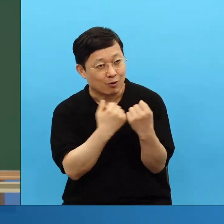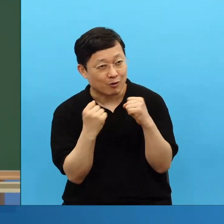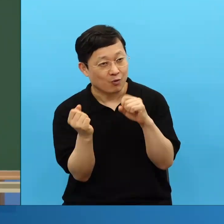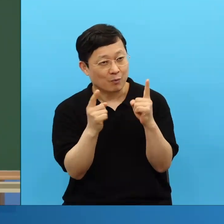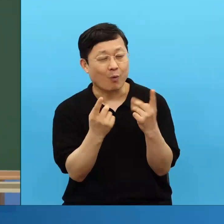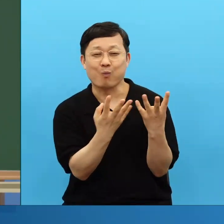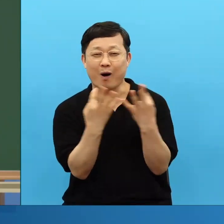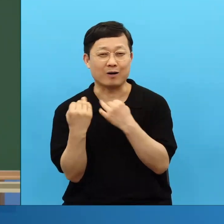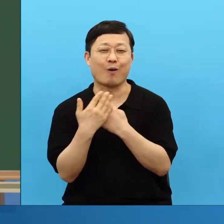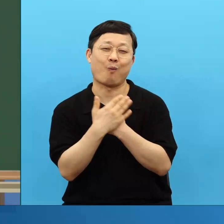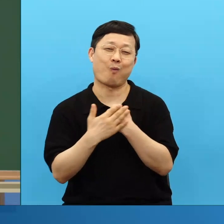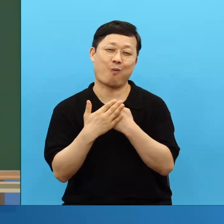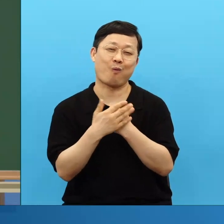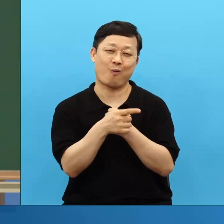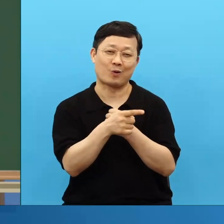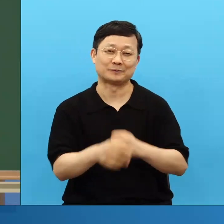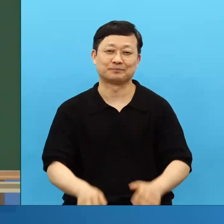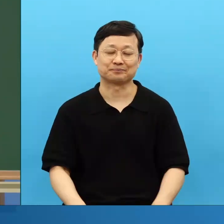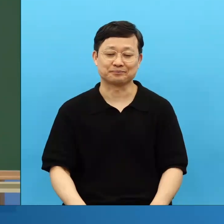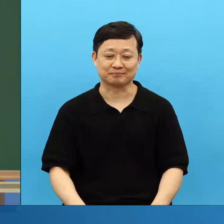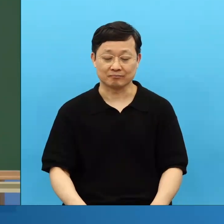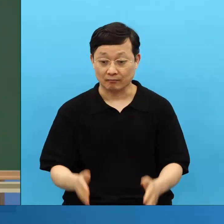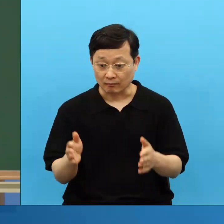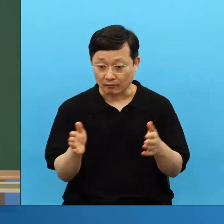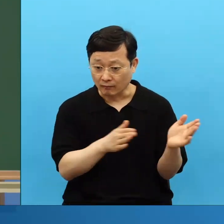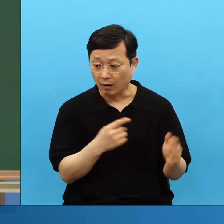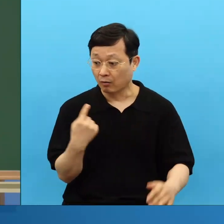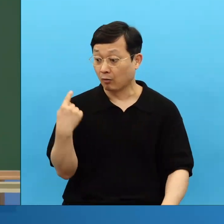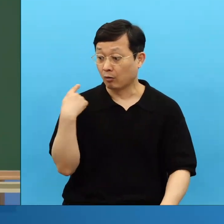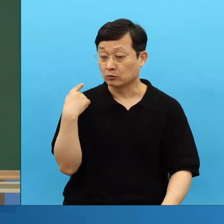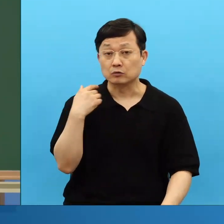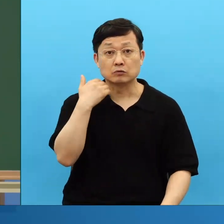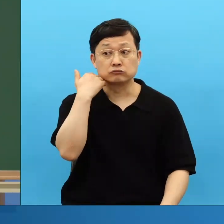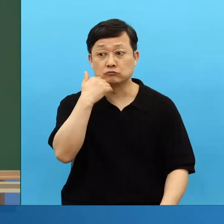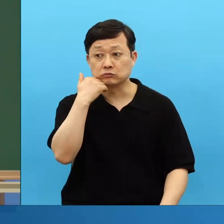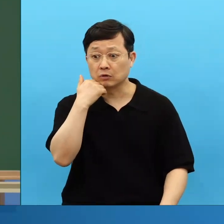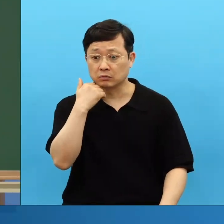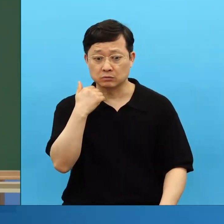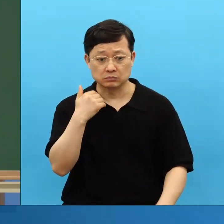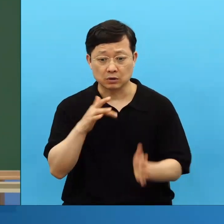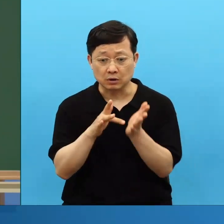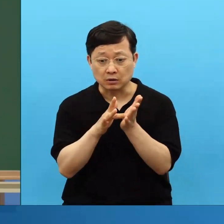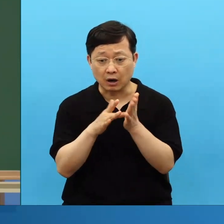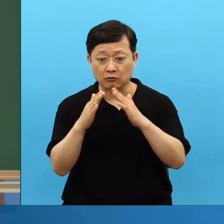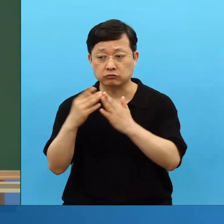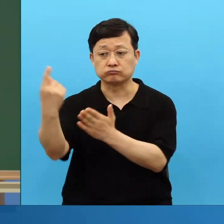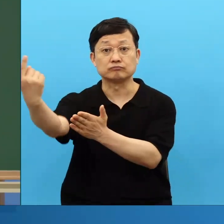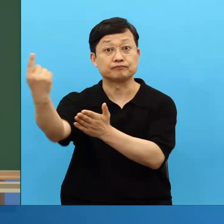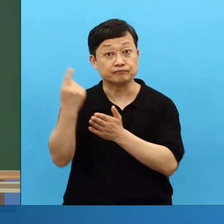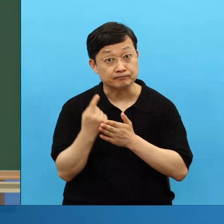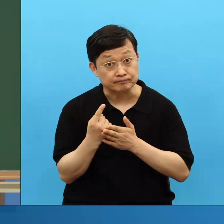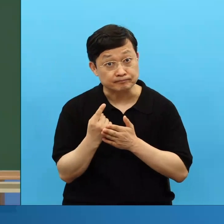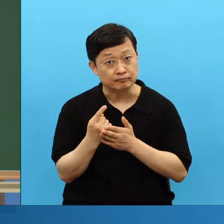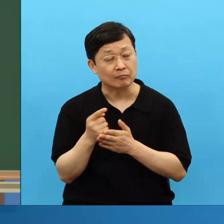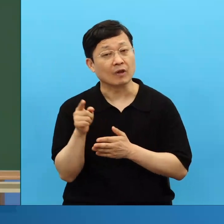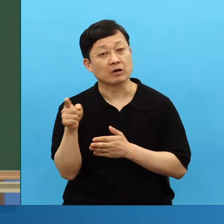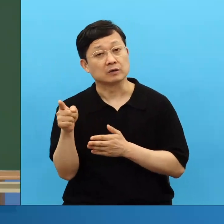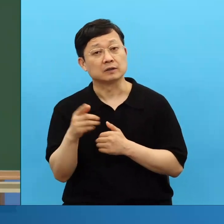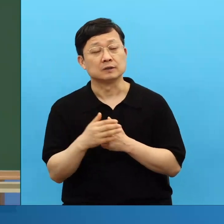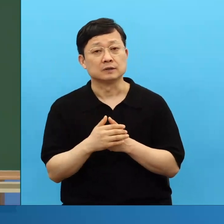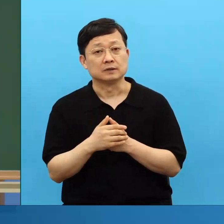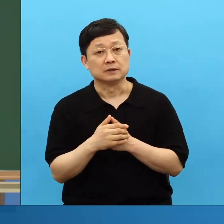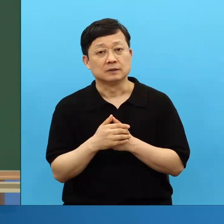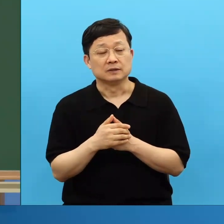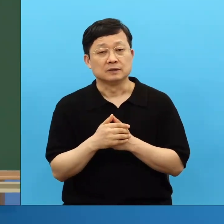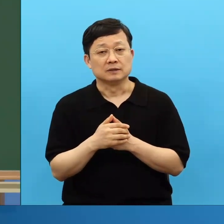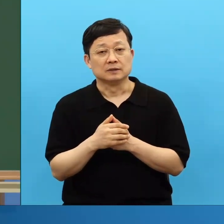있어요. 어제 약국에 찾아왔어요. 그 친구가 마약을 해서 제가 판사 앞에 가서 선서해서